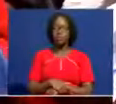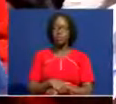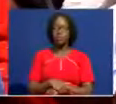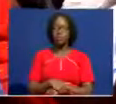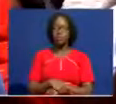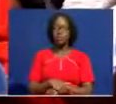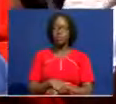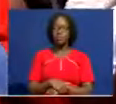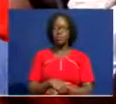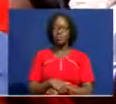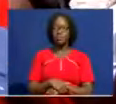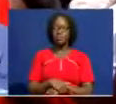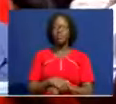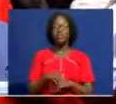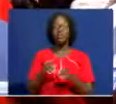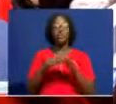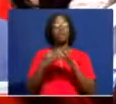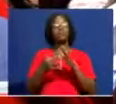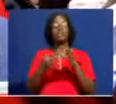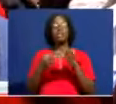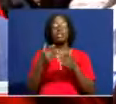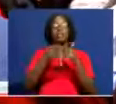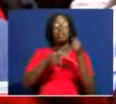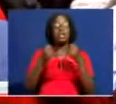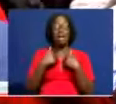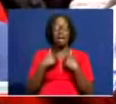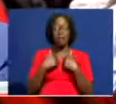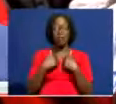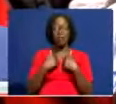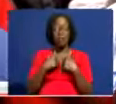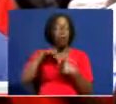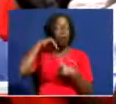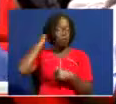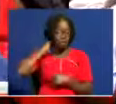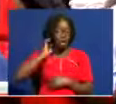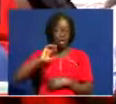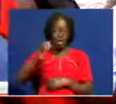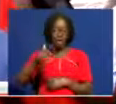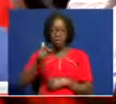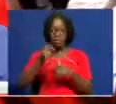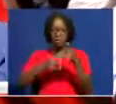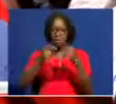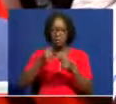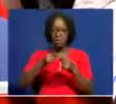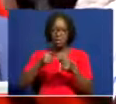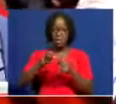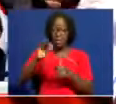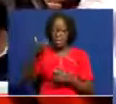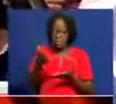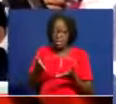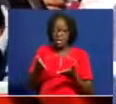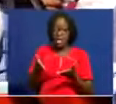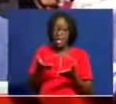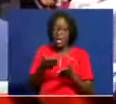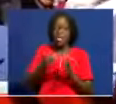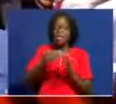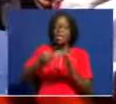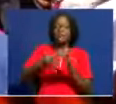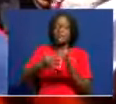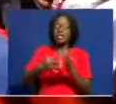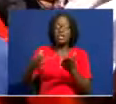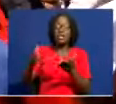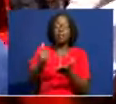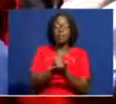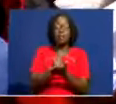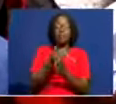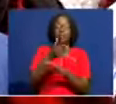Pia tuna kiwanda cha maziwa inaitwa Murang'a County Creamery. Siko tu ku Maragwa Town. Hiyo kiwanda ilikuwa imeajiri vijana